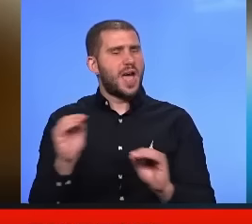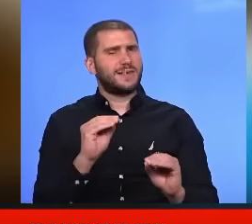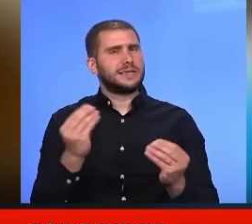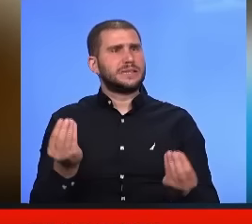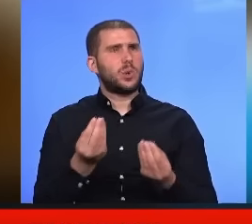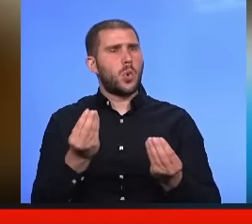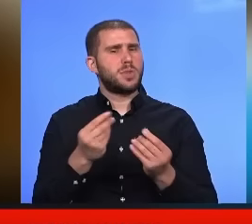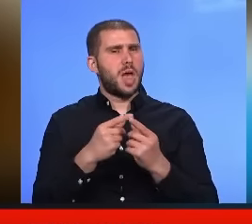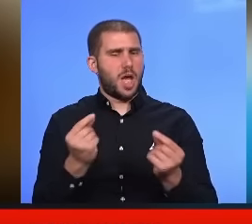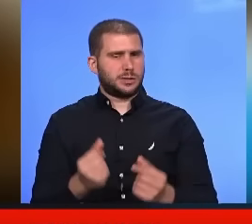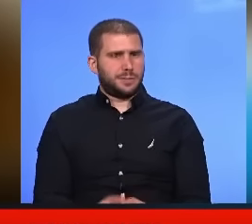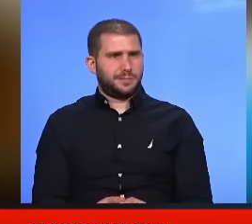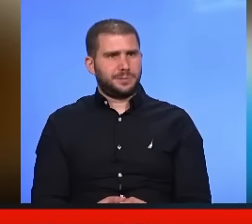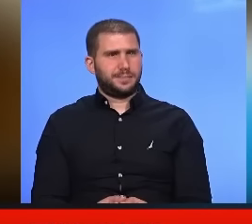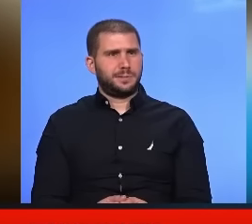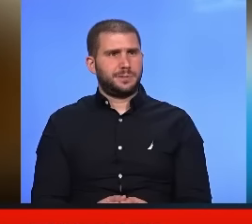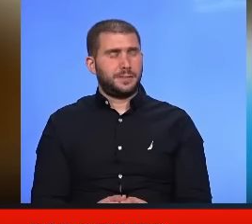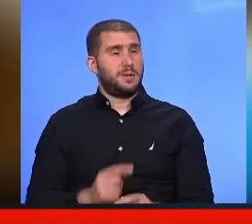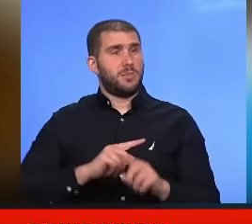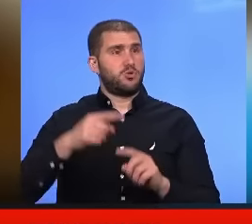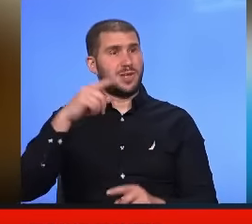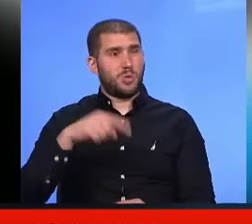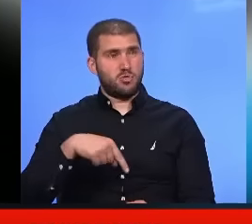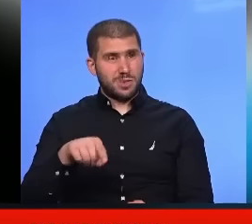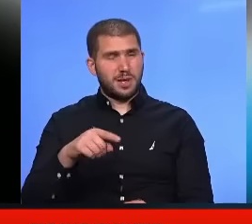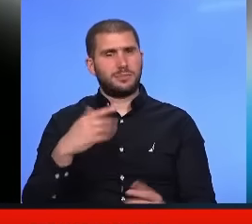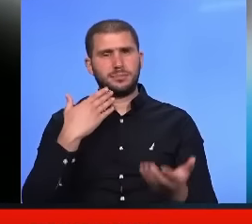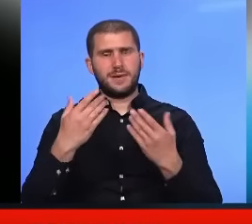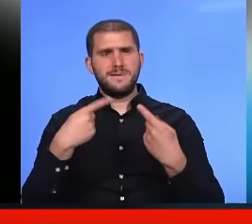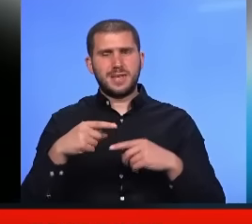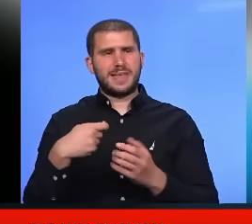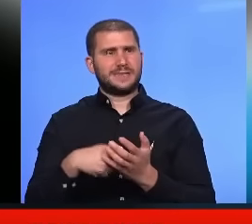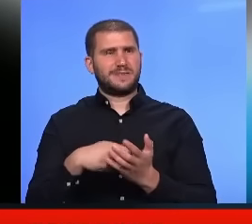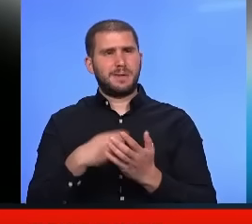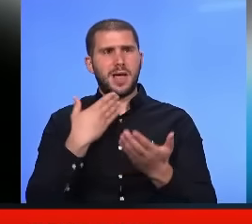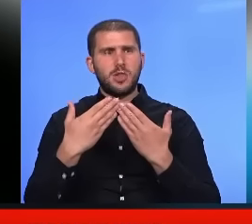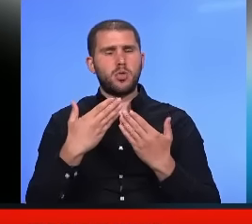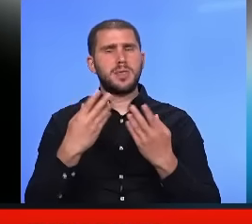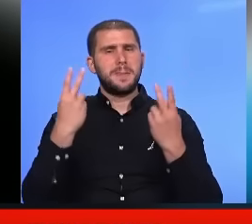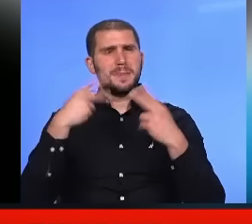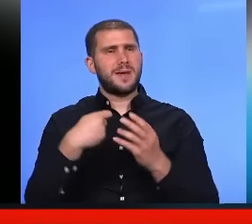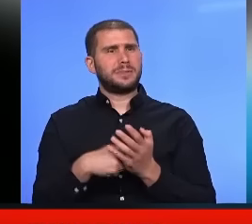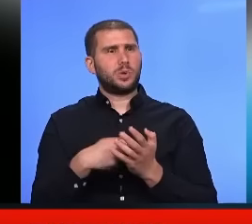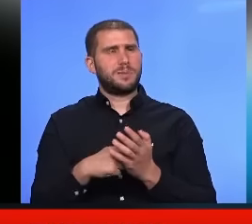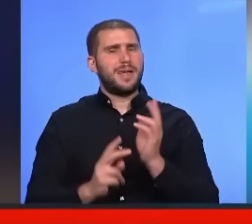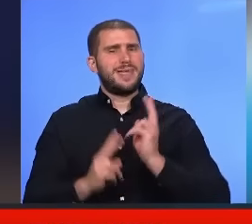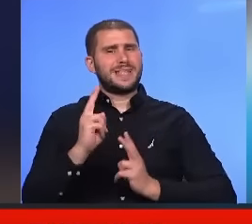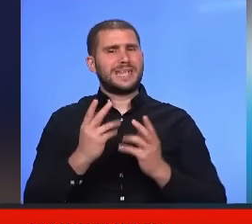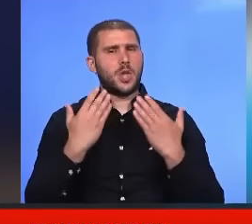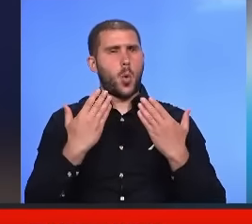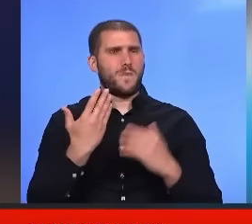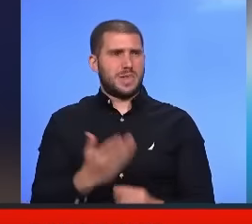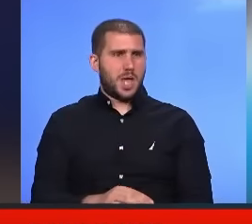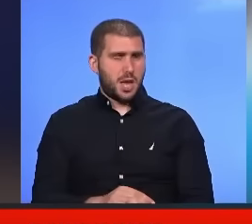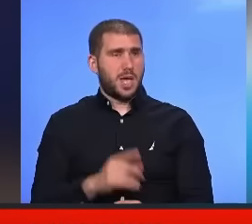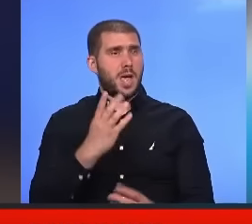להעביר סחורה לעזה. בחודש ינואר השנה התכנסה ועדת הכספים לדון במתווה ביצועים לתעשייני האופנה.